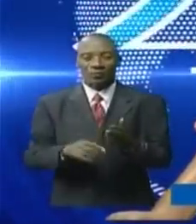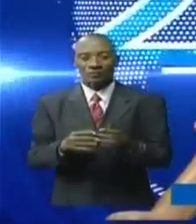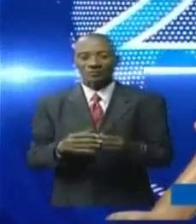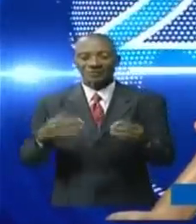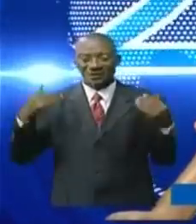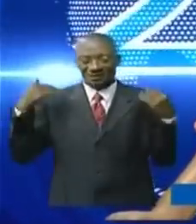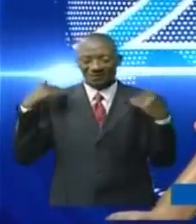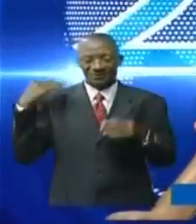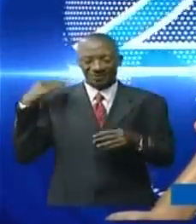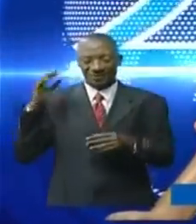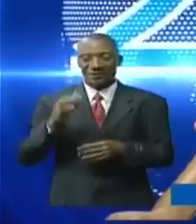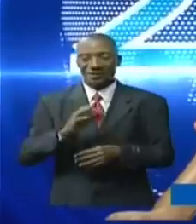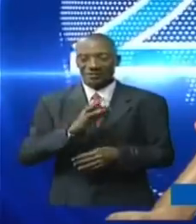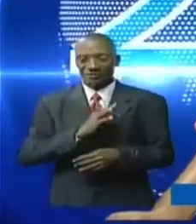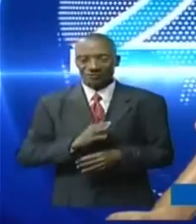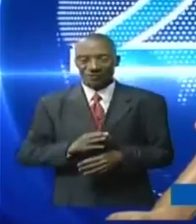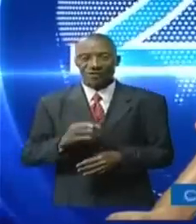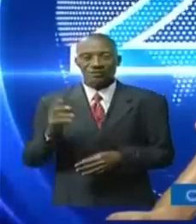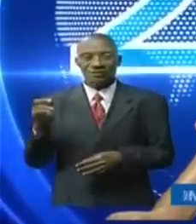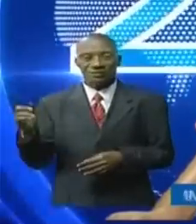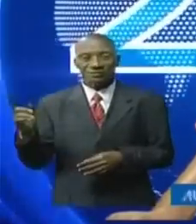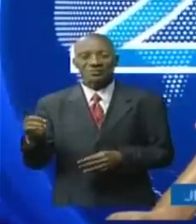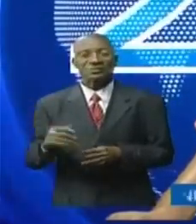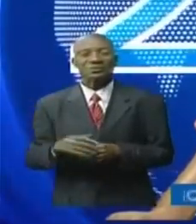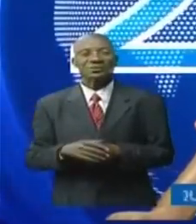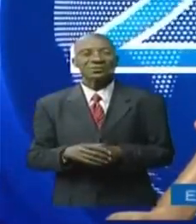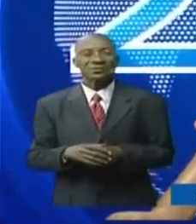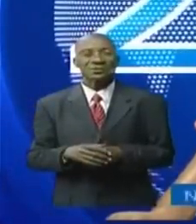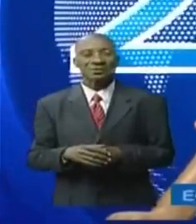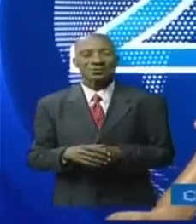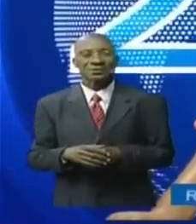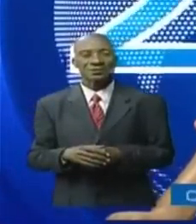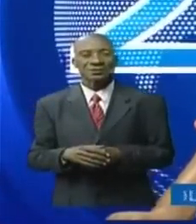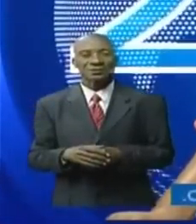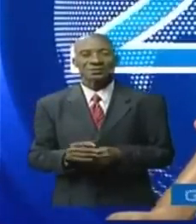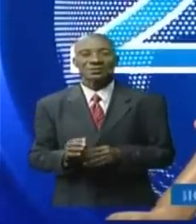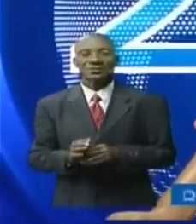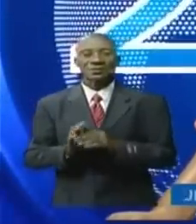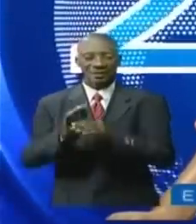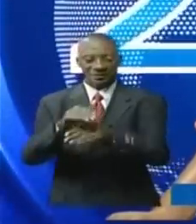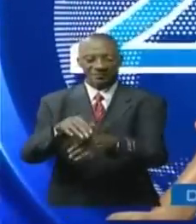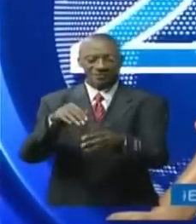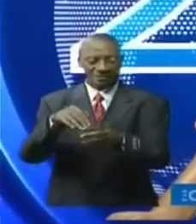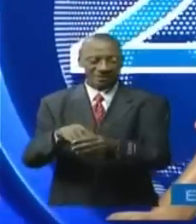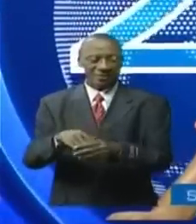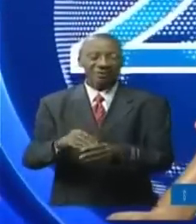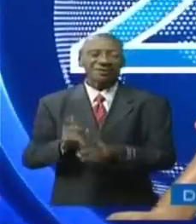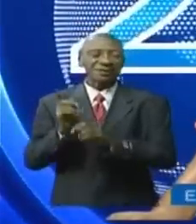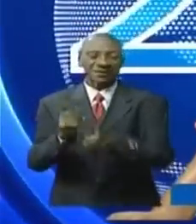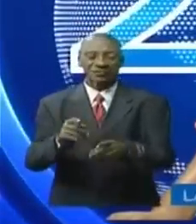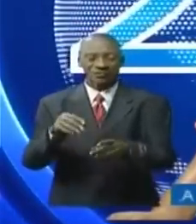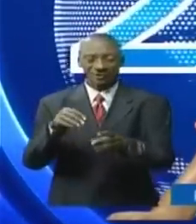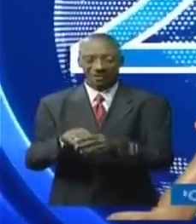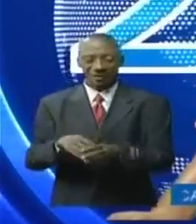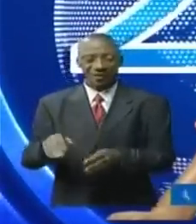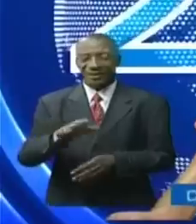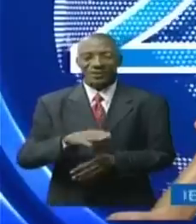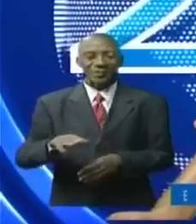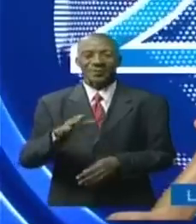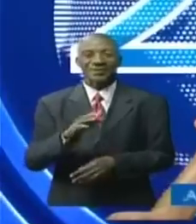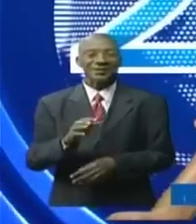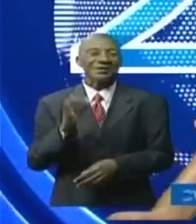Félix Antoine Tshisekedi est arrivé depuis hier dimanche dans la capitale kényane pour justement